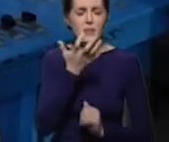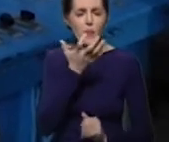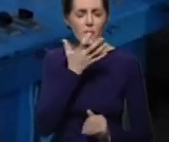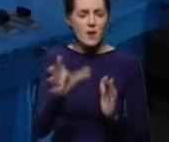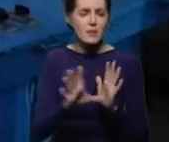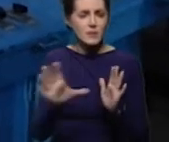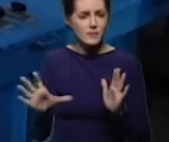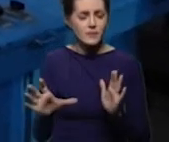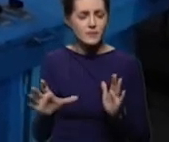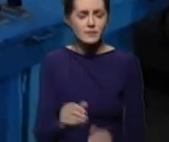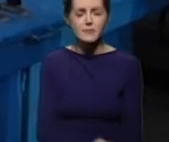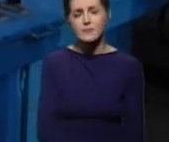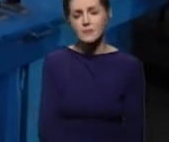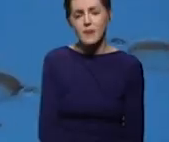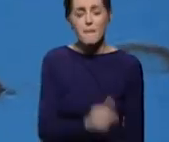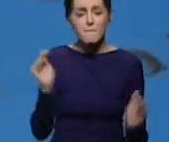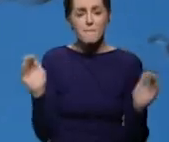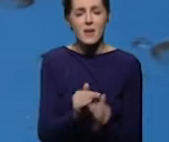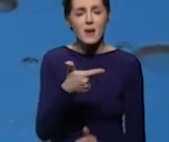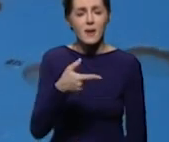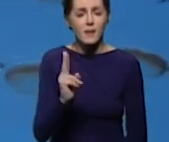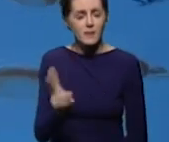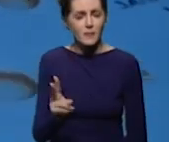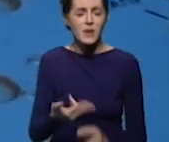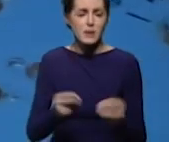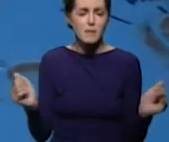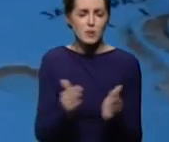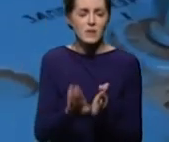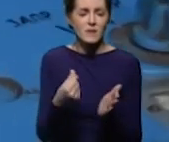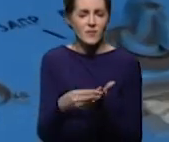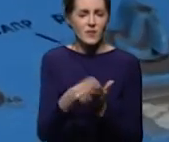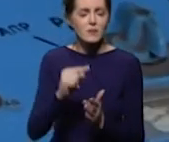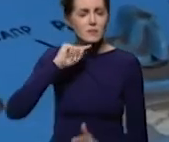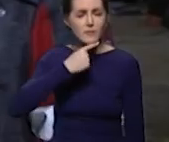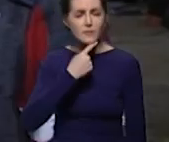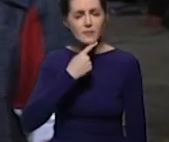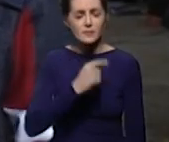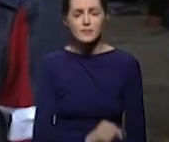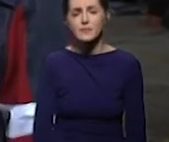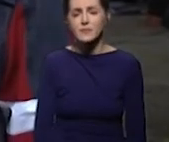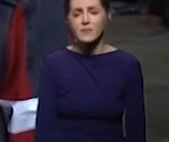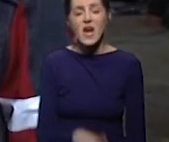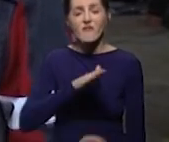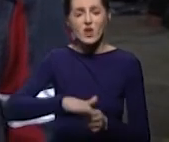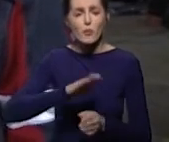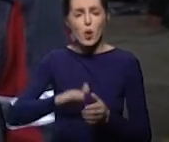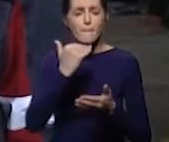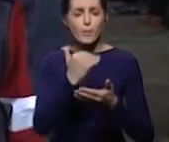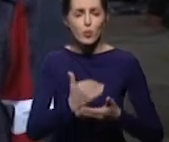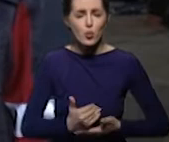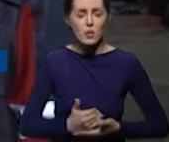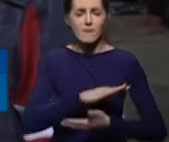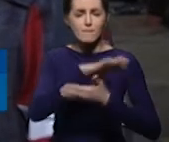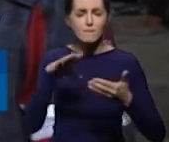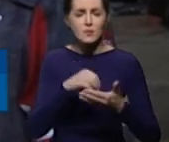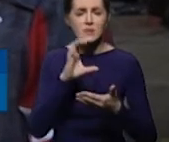енергії. Менше гігакалорій й теми, більше коштів зекономлять. Виконаний проєкт і подано предложення з